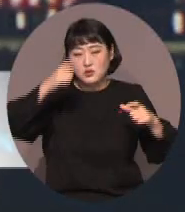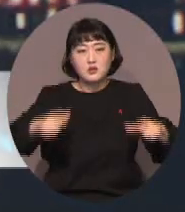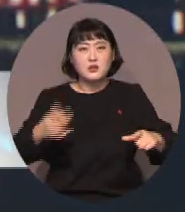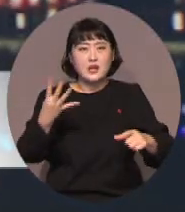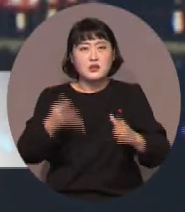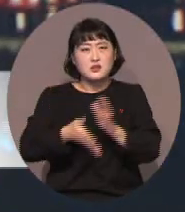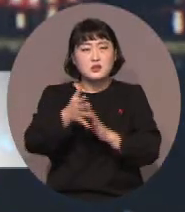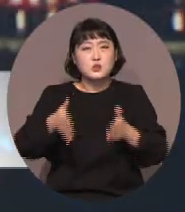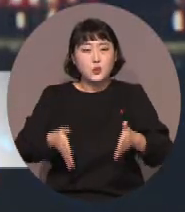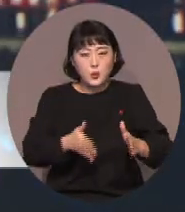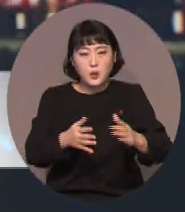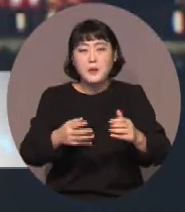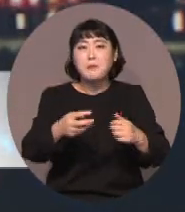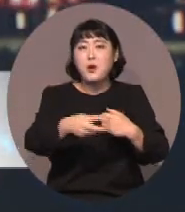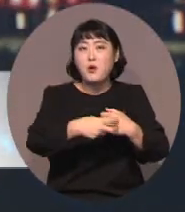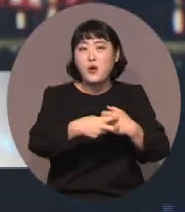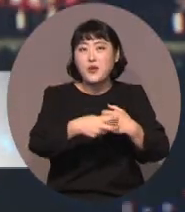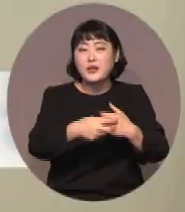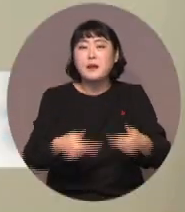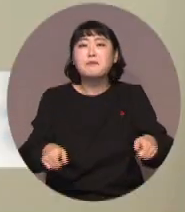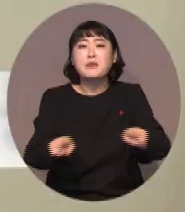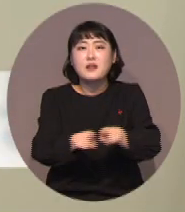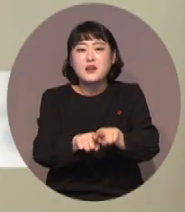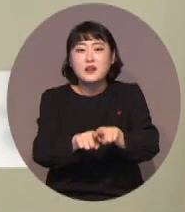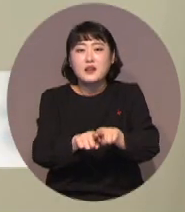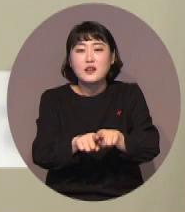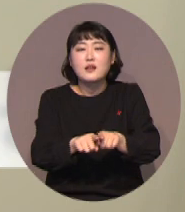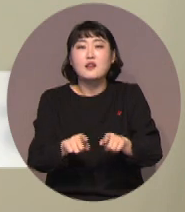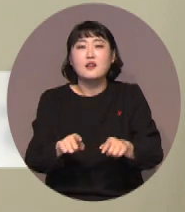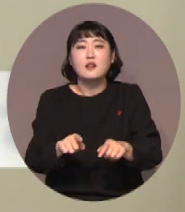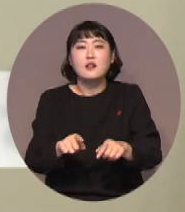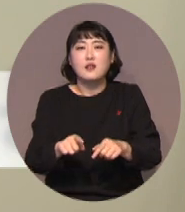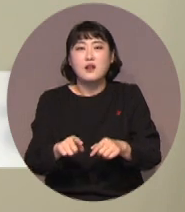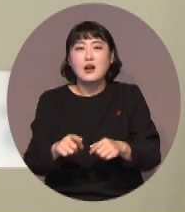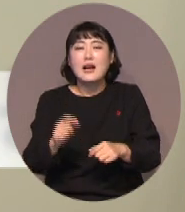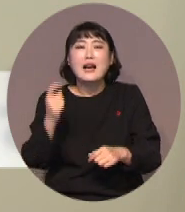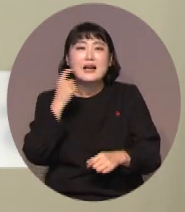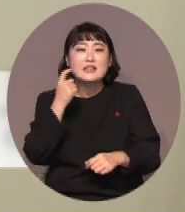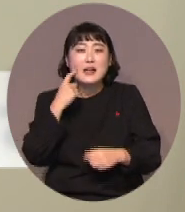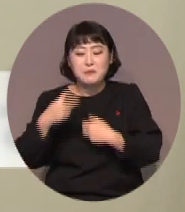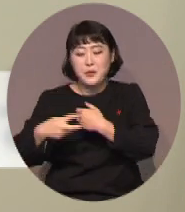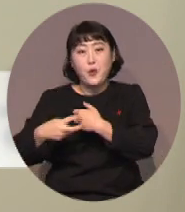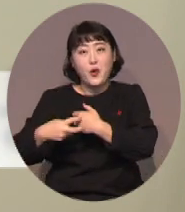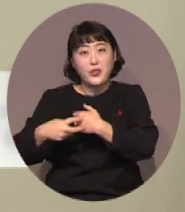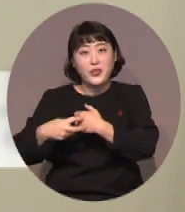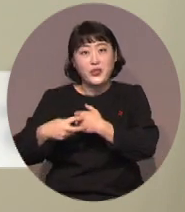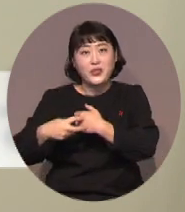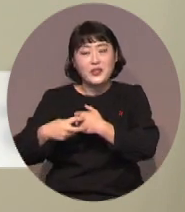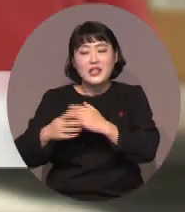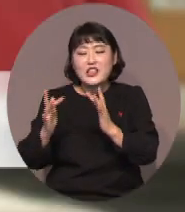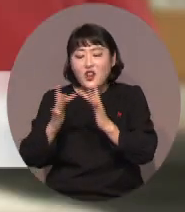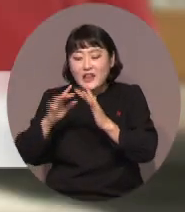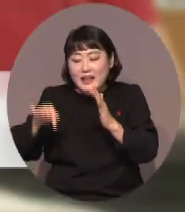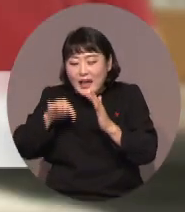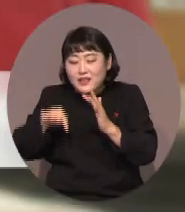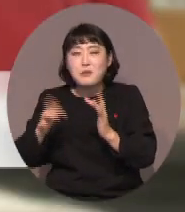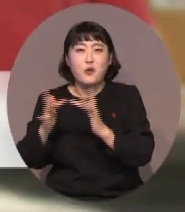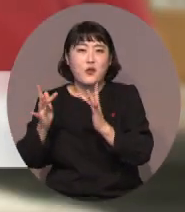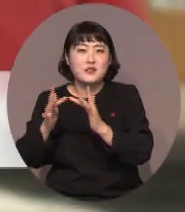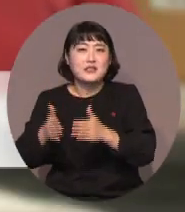충청권 4개 시도와 병원들이 의료분야 인공지능 서비스 기술을 실증할 가상병원 구축을 추진합니다